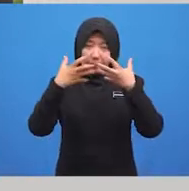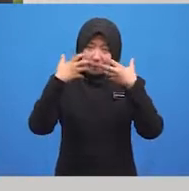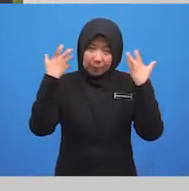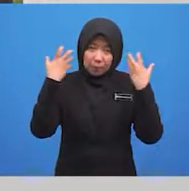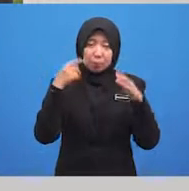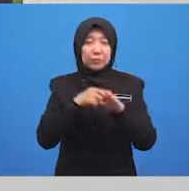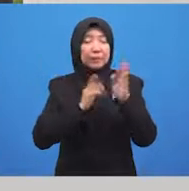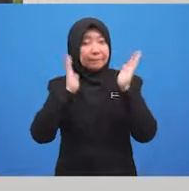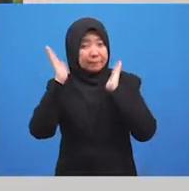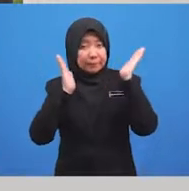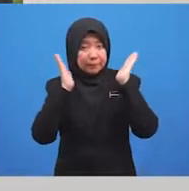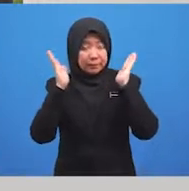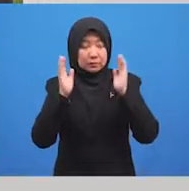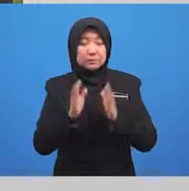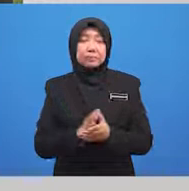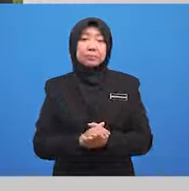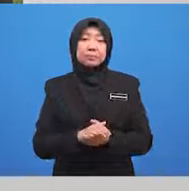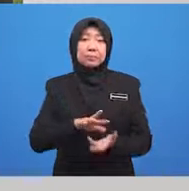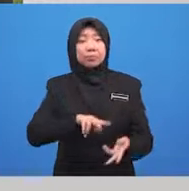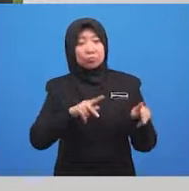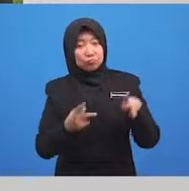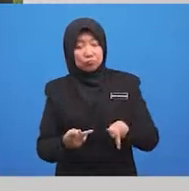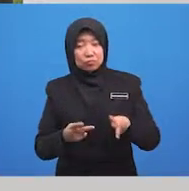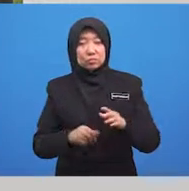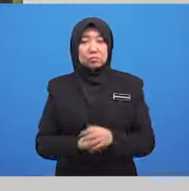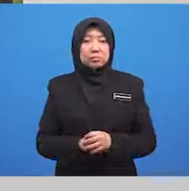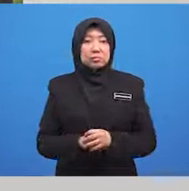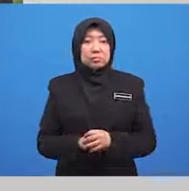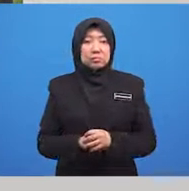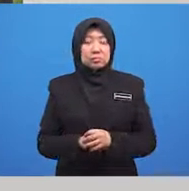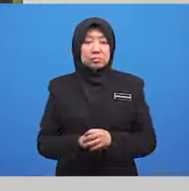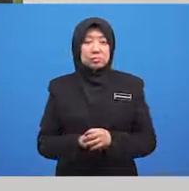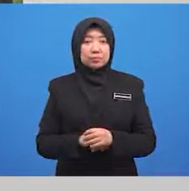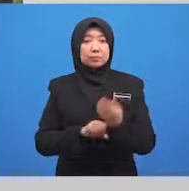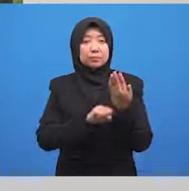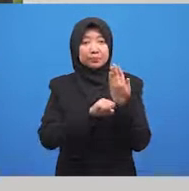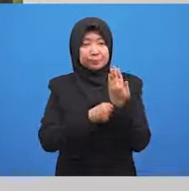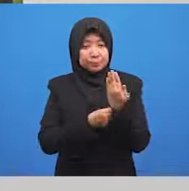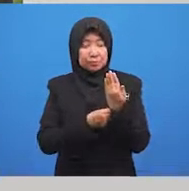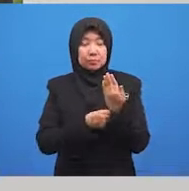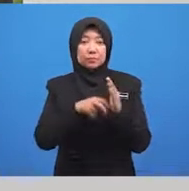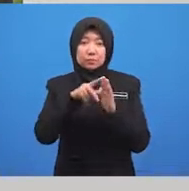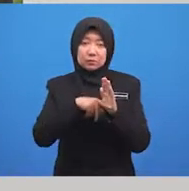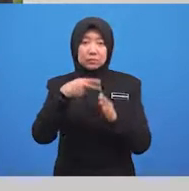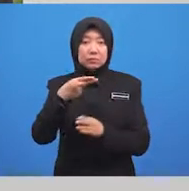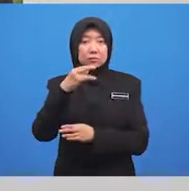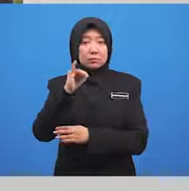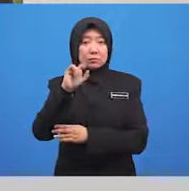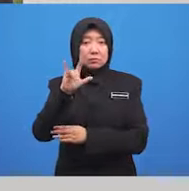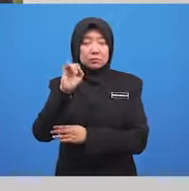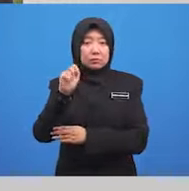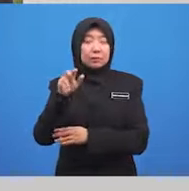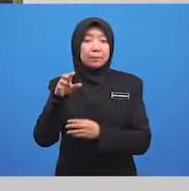Malaysia daripada kepupusan. Menurut sumber perkhilatan, pada Mac